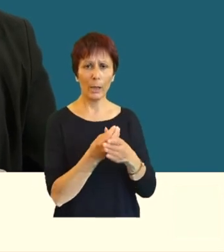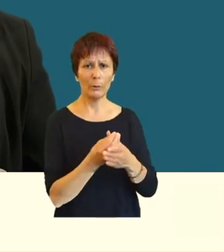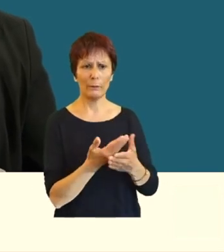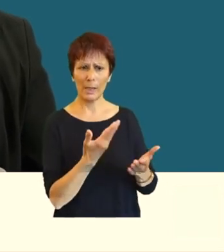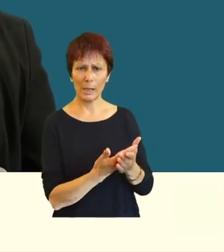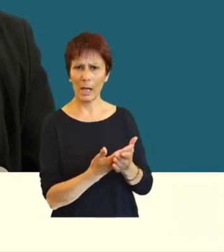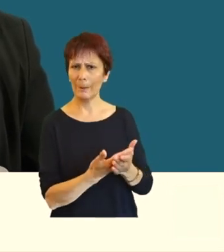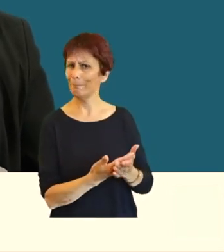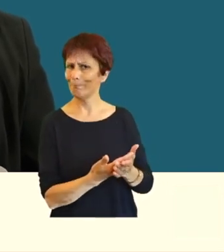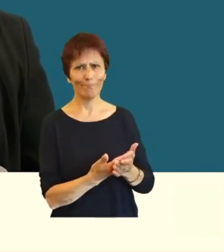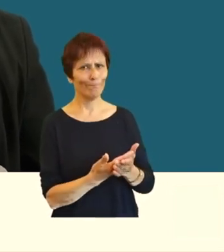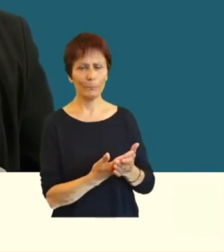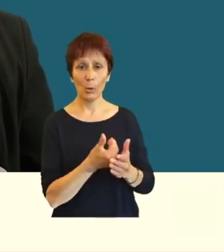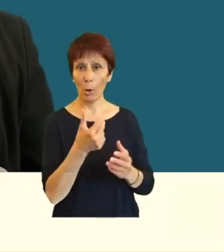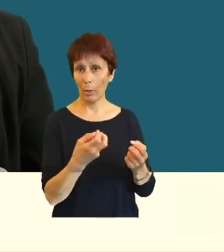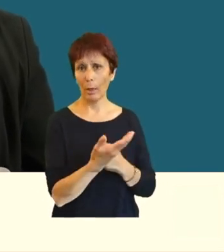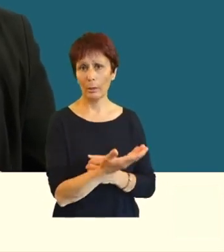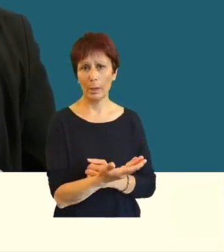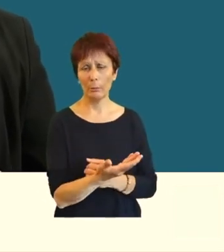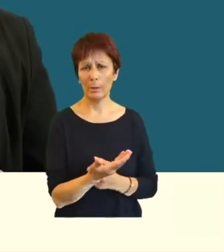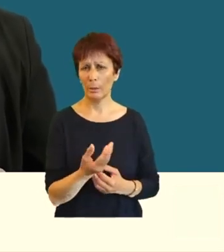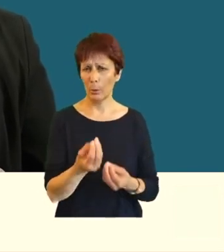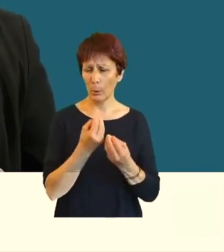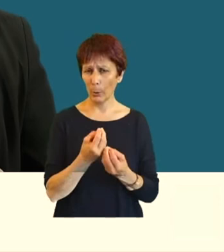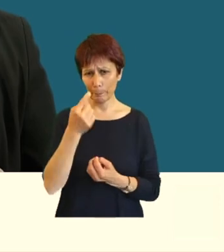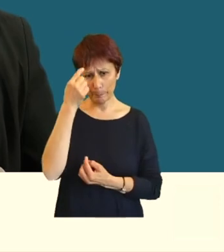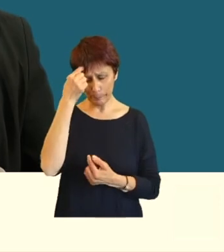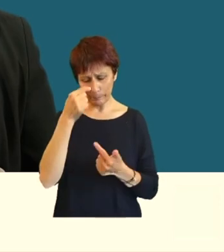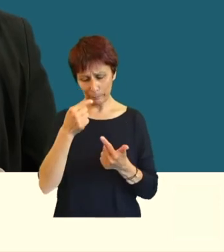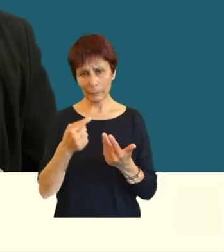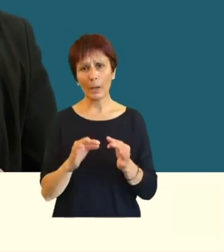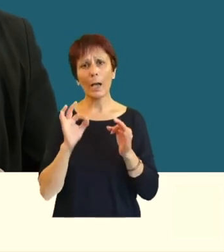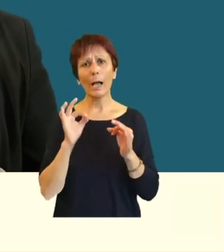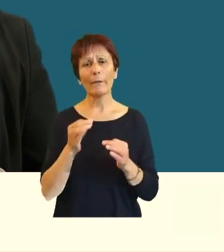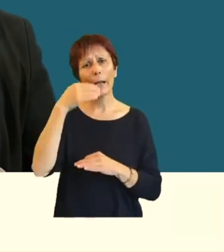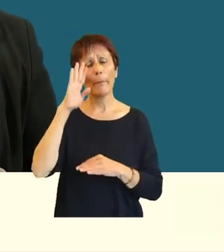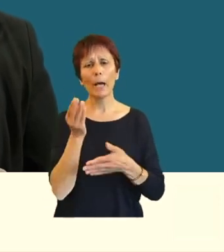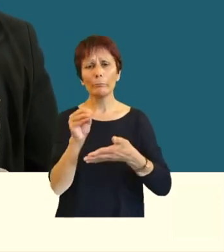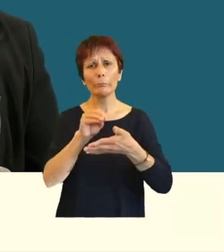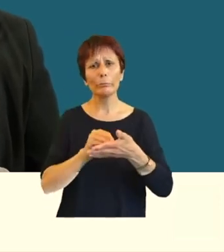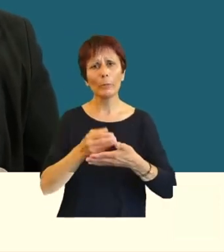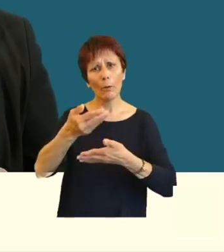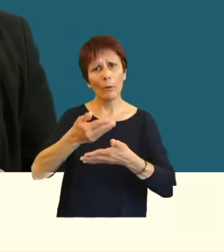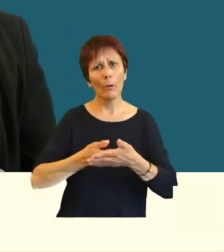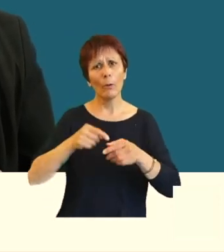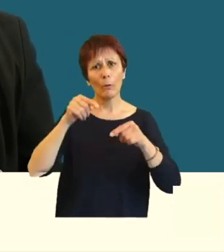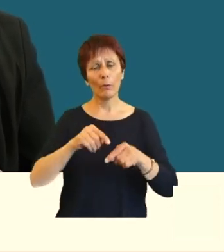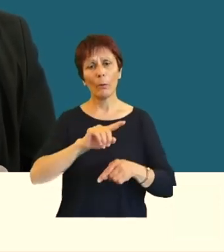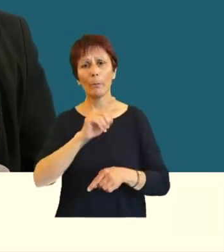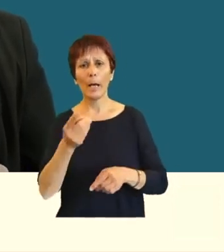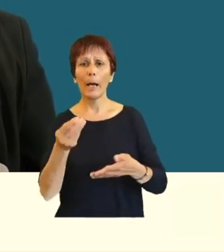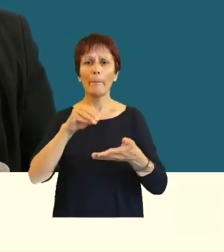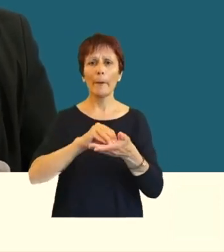qu'un exemple, mais beaucoup de questions peuvent être soulevées, comme celle de la dénomination des parents sur les formulaires, qu'il ne faudra bien évidemment pas noter en